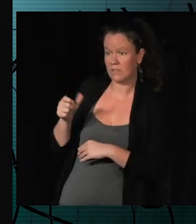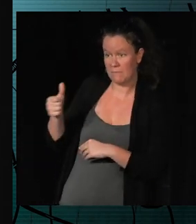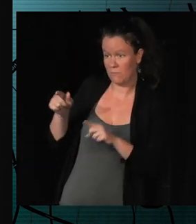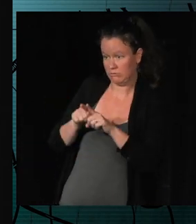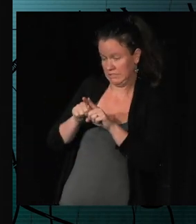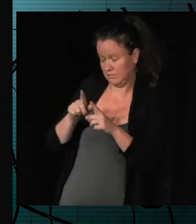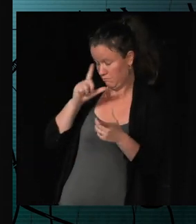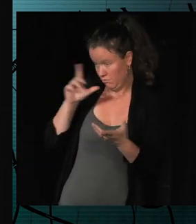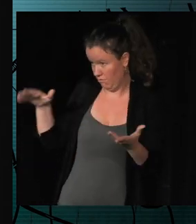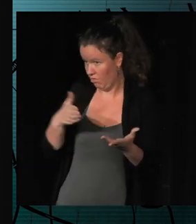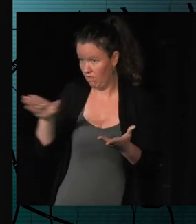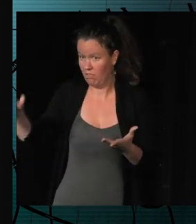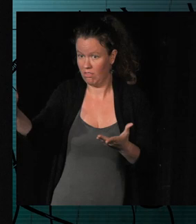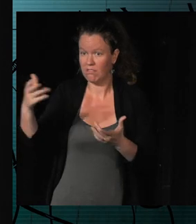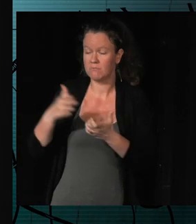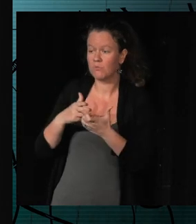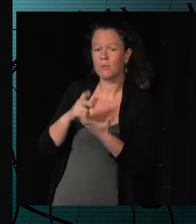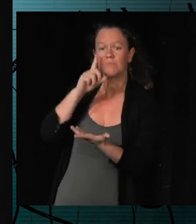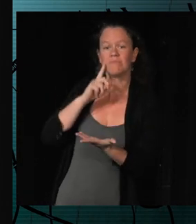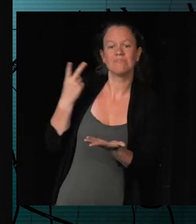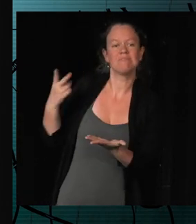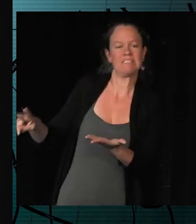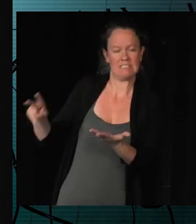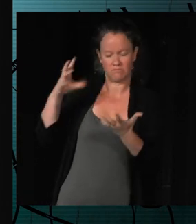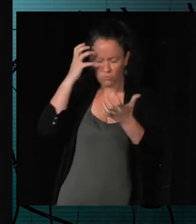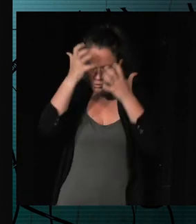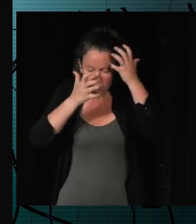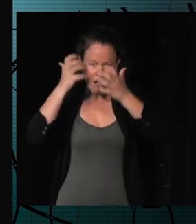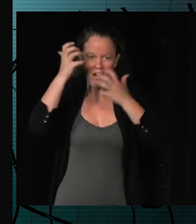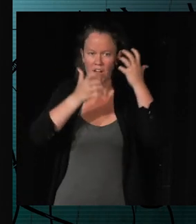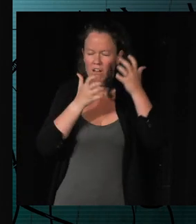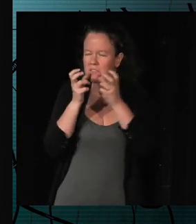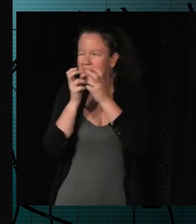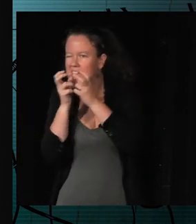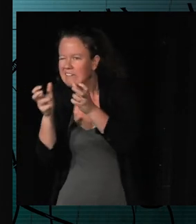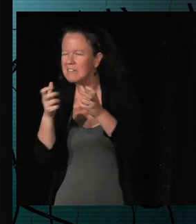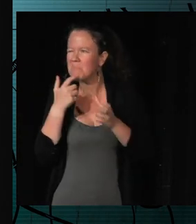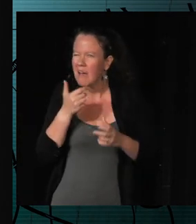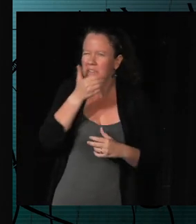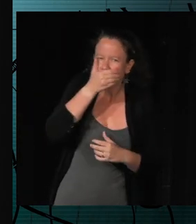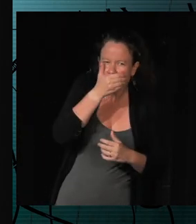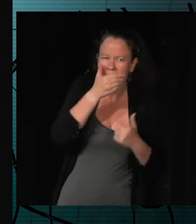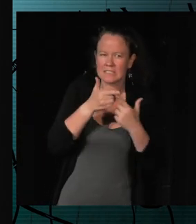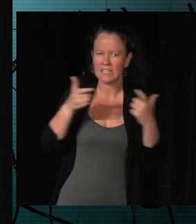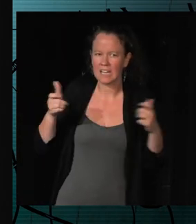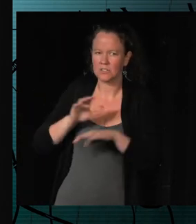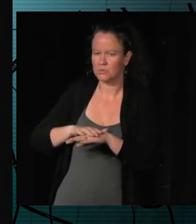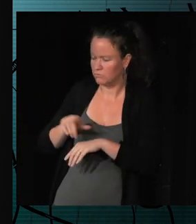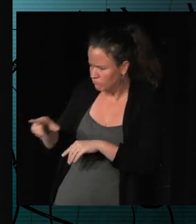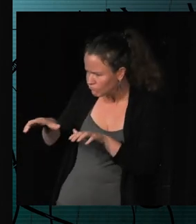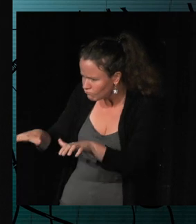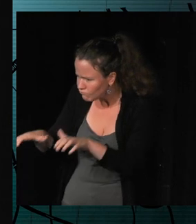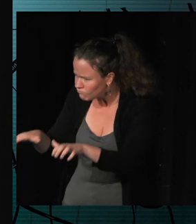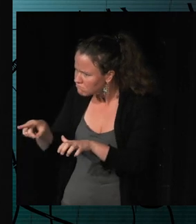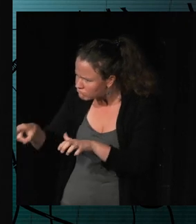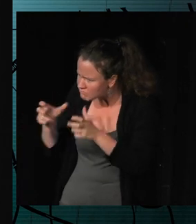fille prononce le nom de Silent en sommeil alors certes elle fait des crises de somnambulisme un peu flippante mais elle décide un jour de la réveiller d'une sieste et de dire ma fille tu dis